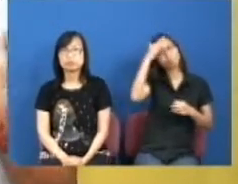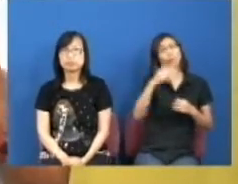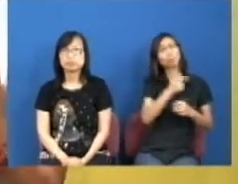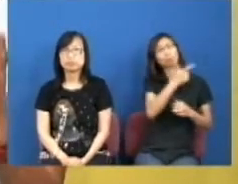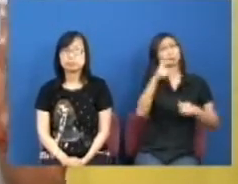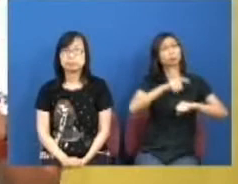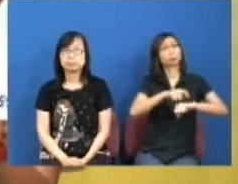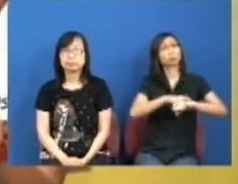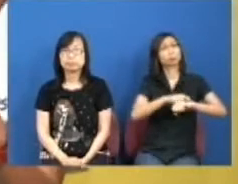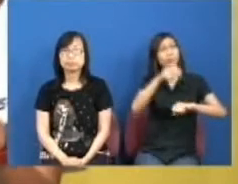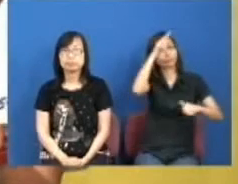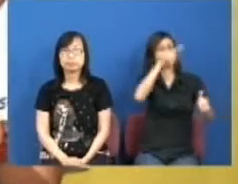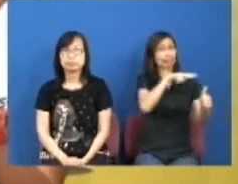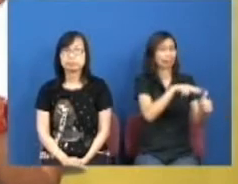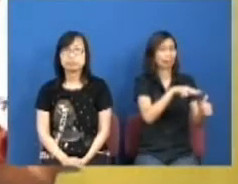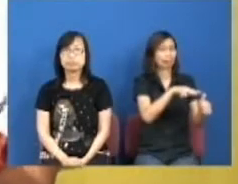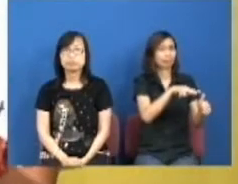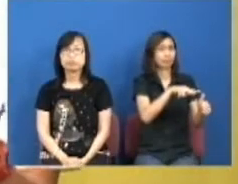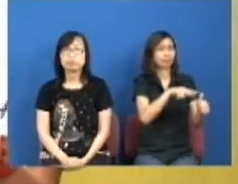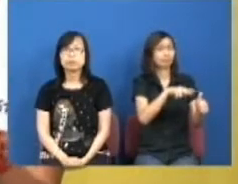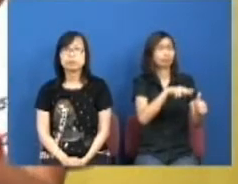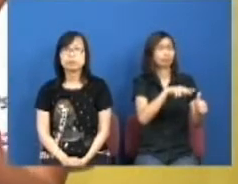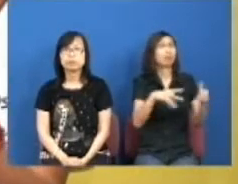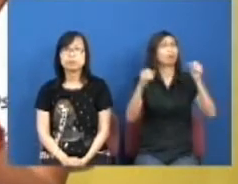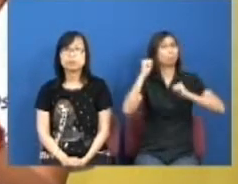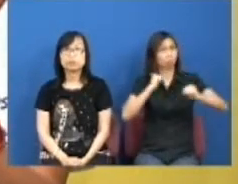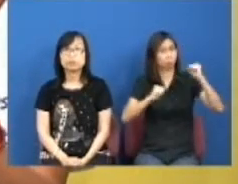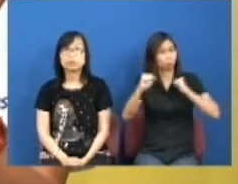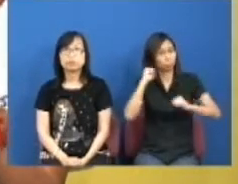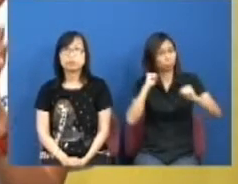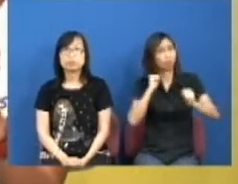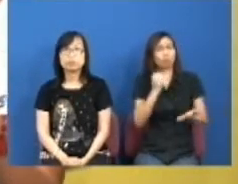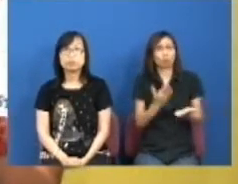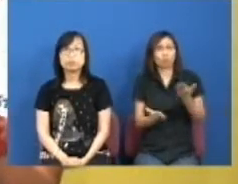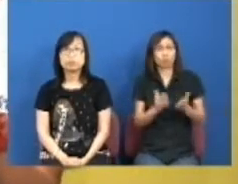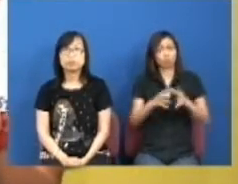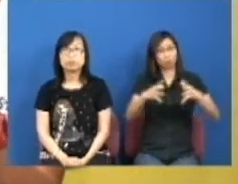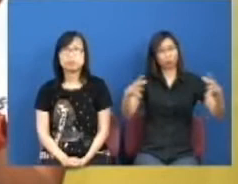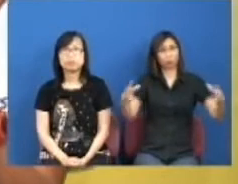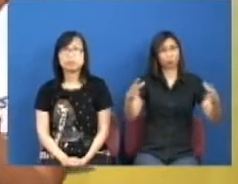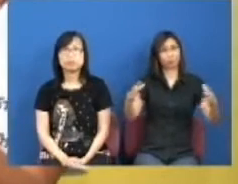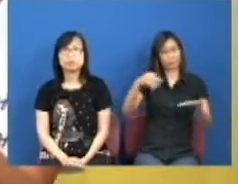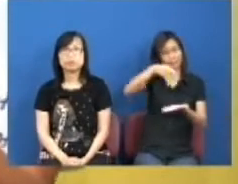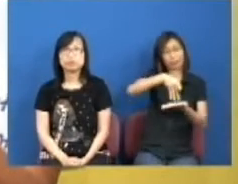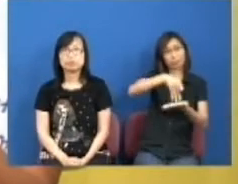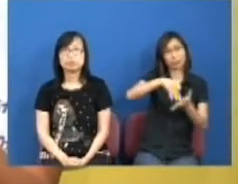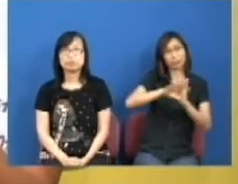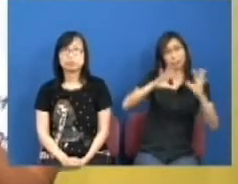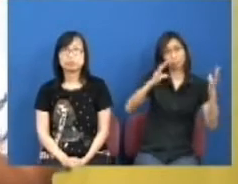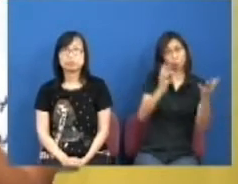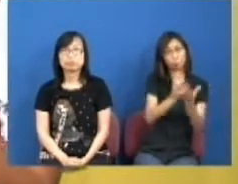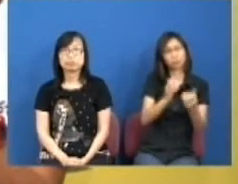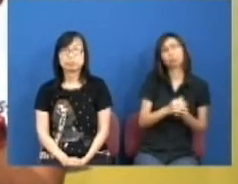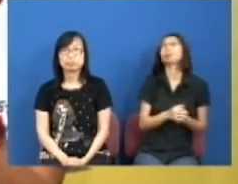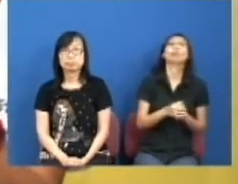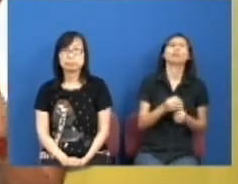時候就是說，咦，在政治，可能政治運動或者作為一種抗大政治參與的部分，那似乎都有一個即是幾